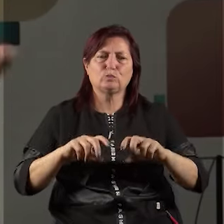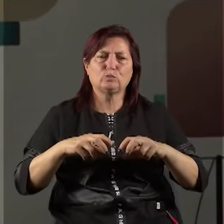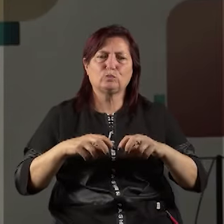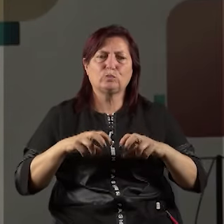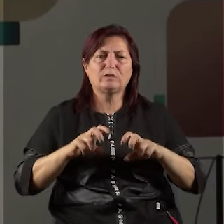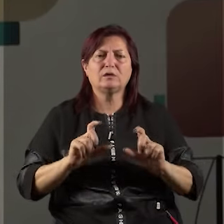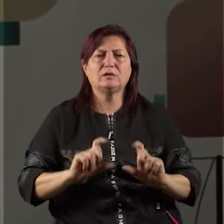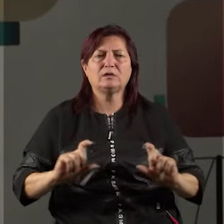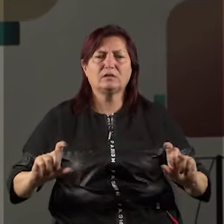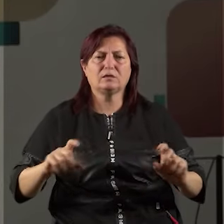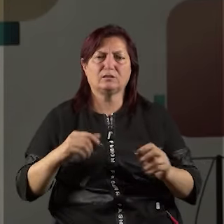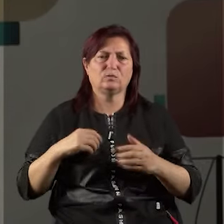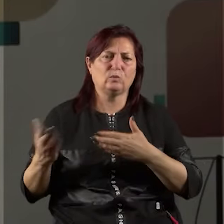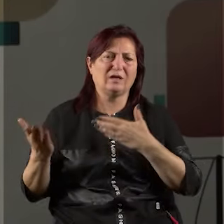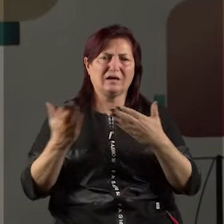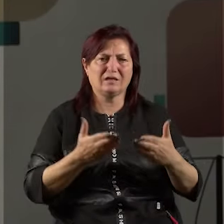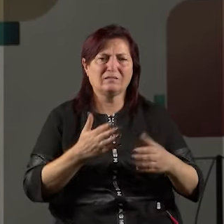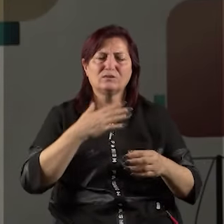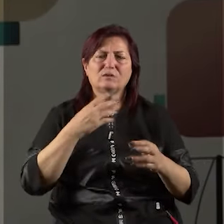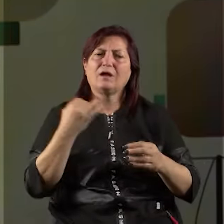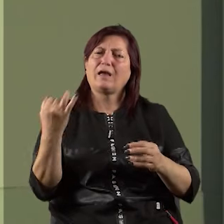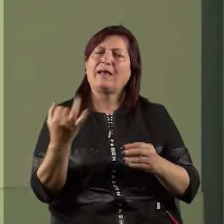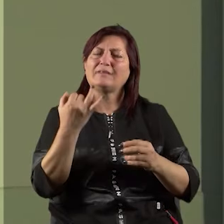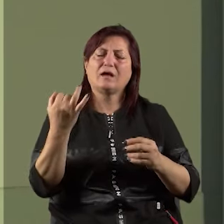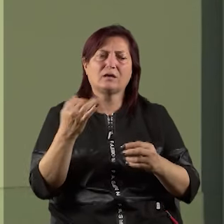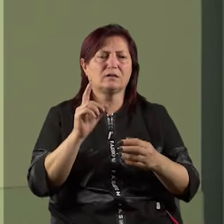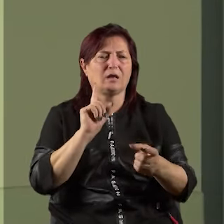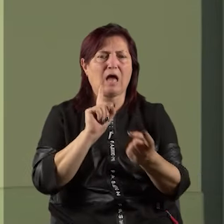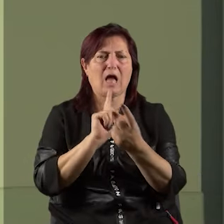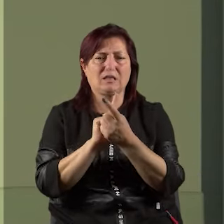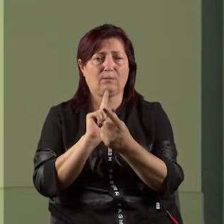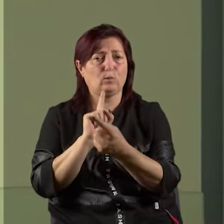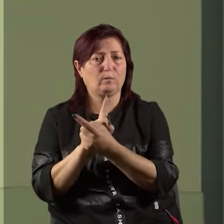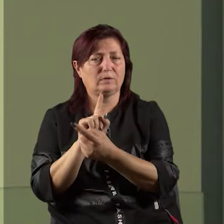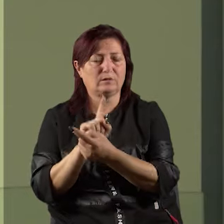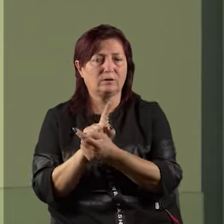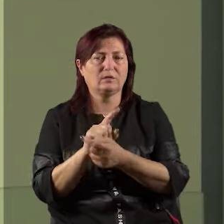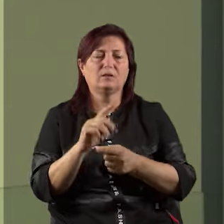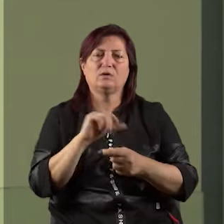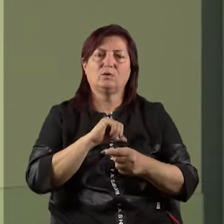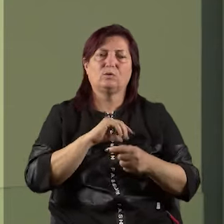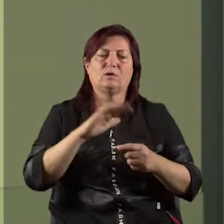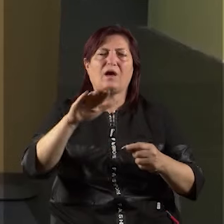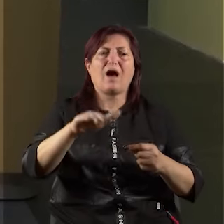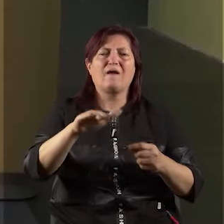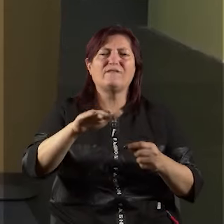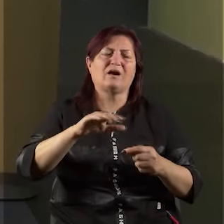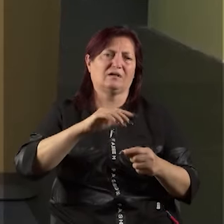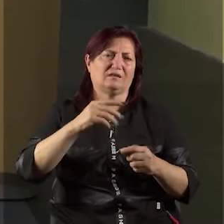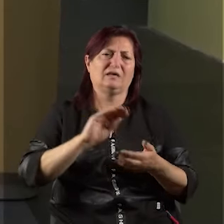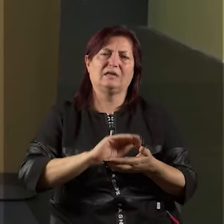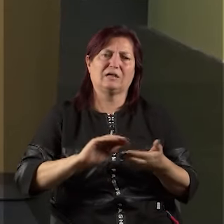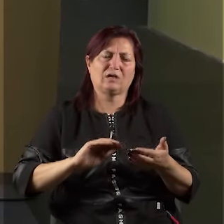քիչ թե շատ հետաքրքիր անունների, և փաստորեն ավագ գրողների հետ անցկացնում